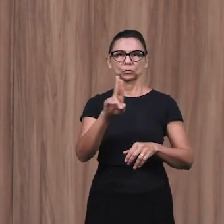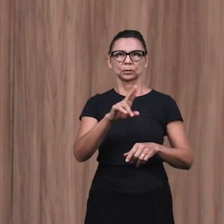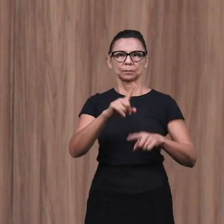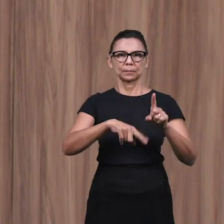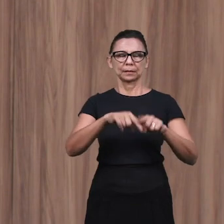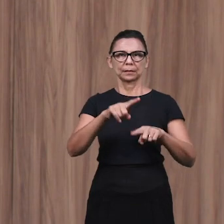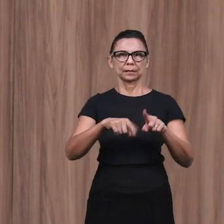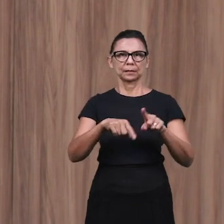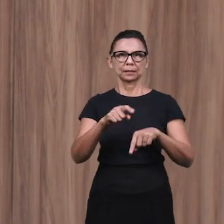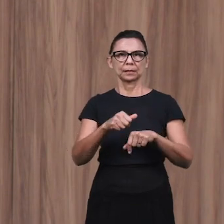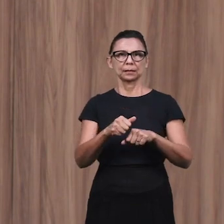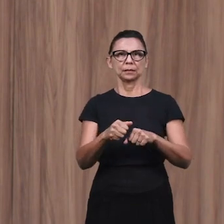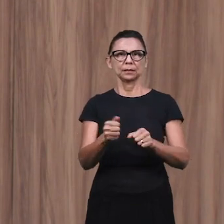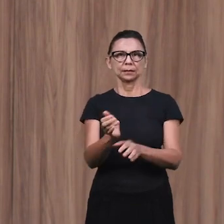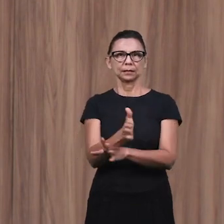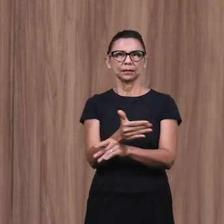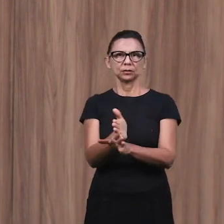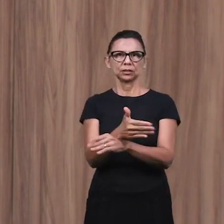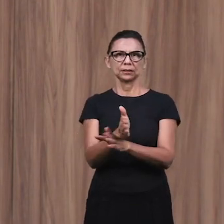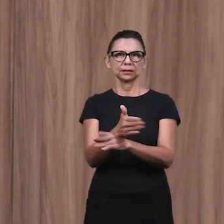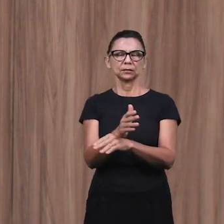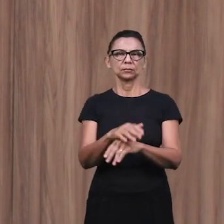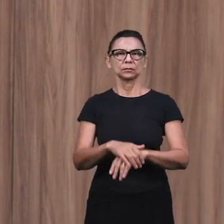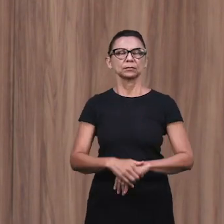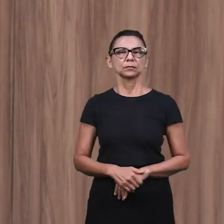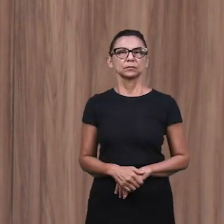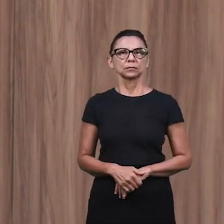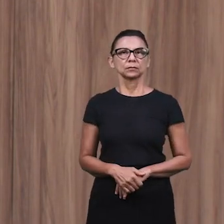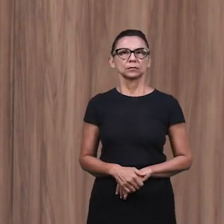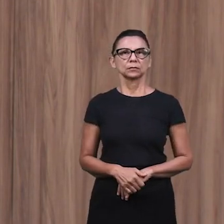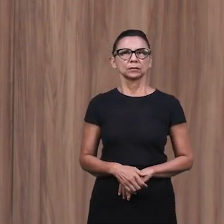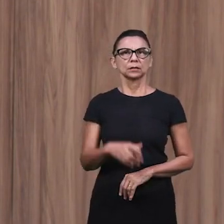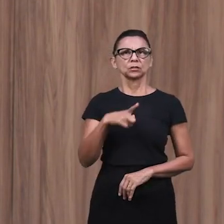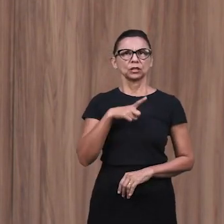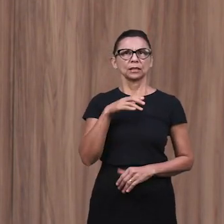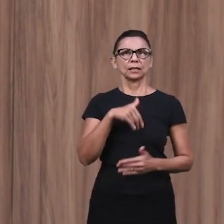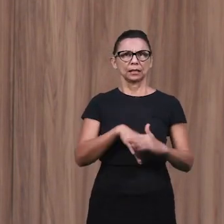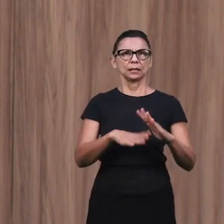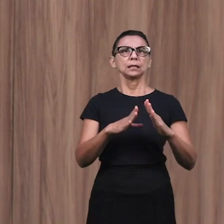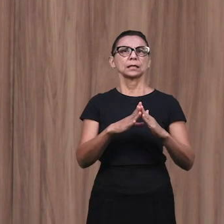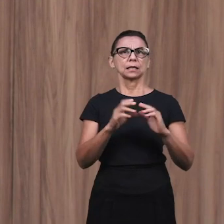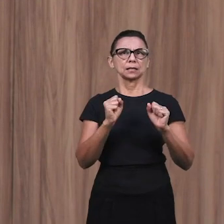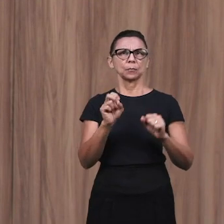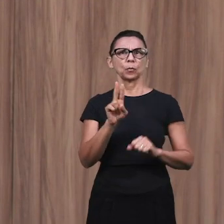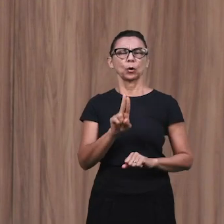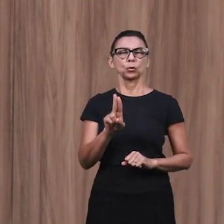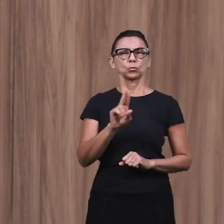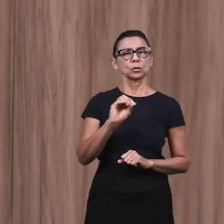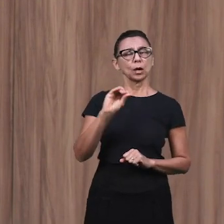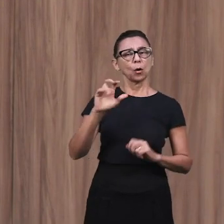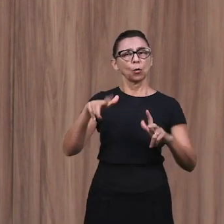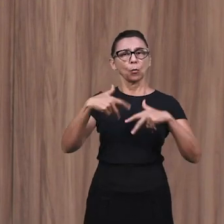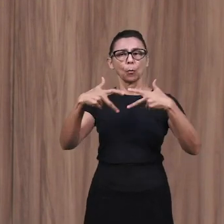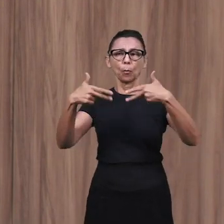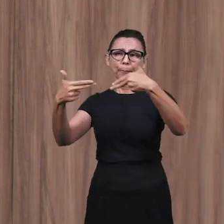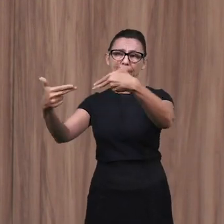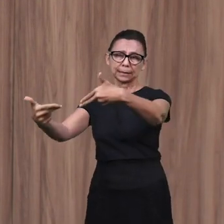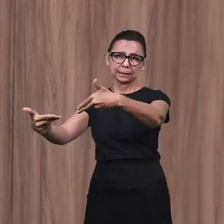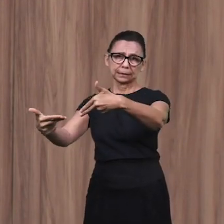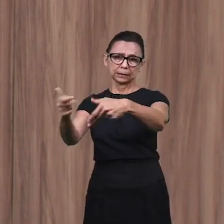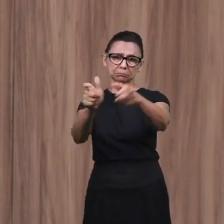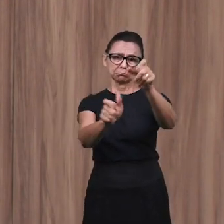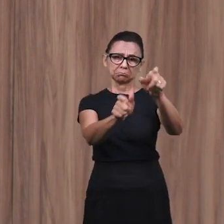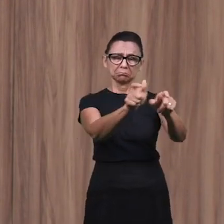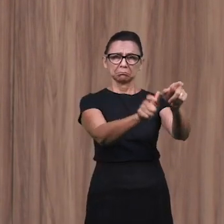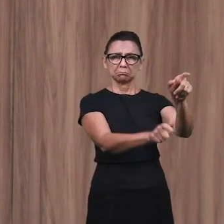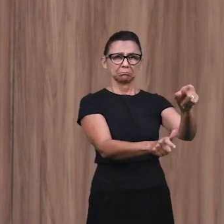matériaux qu'on va recycler, des matériaux qu'on a déjà à la maison. Vous allez pouvoir utiliser ou